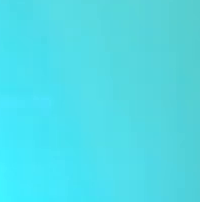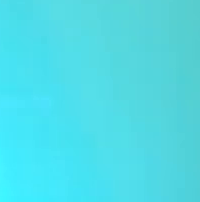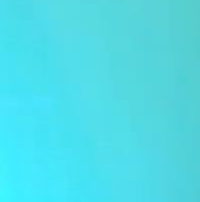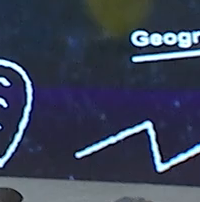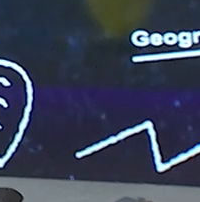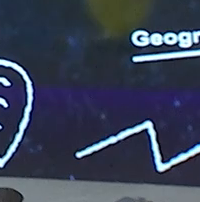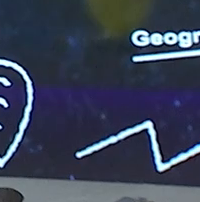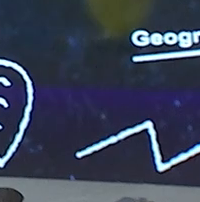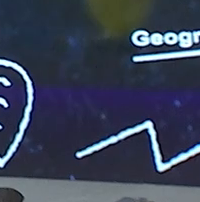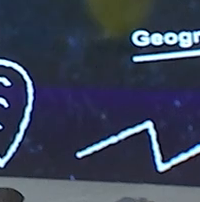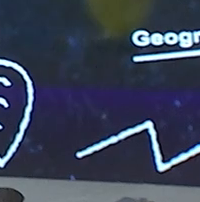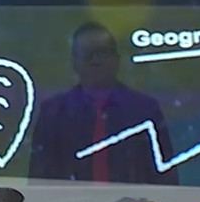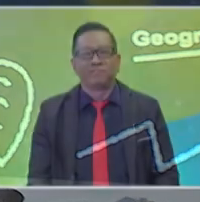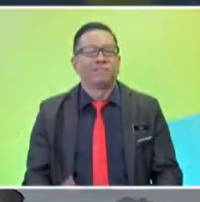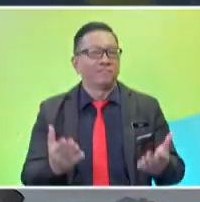terima kasih